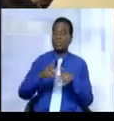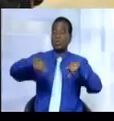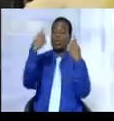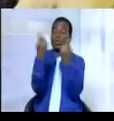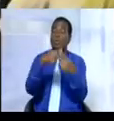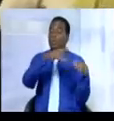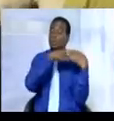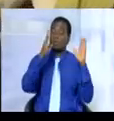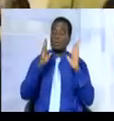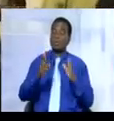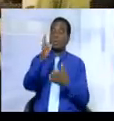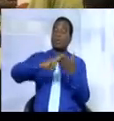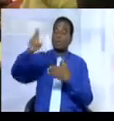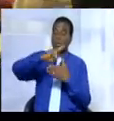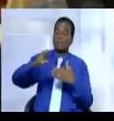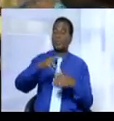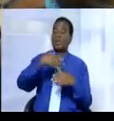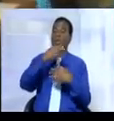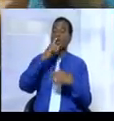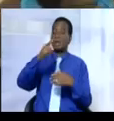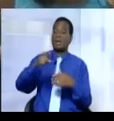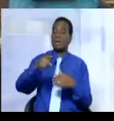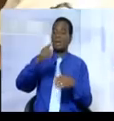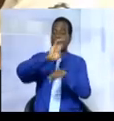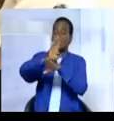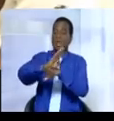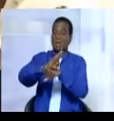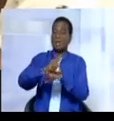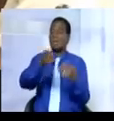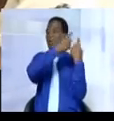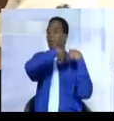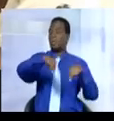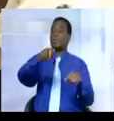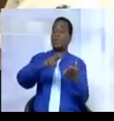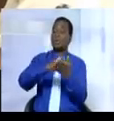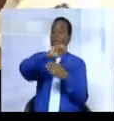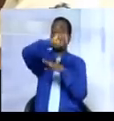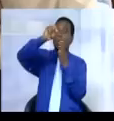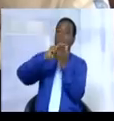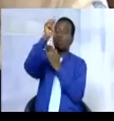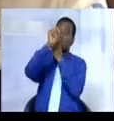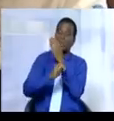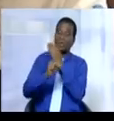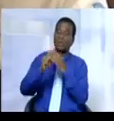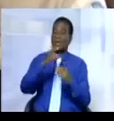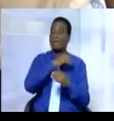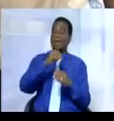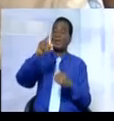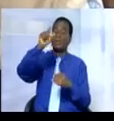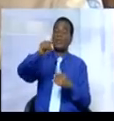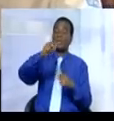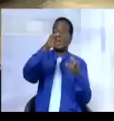leaders universitaires réside sur le campus de l'université Alassane Ouattara depuis novembre 2013. Il se compose d'une vingtaine